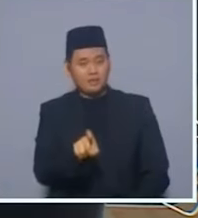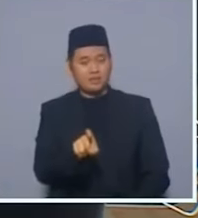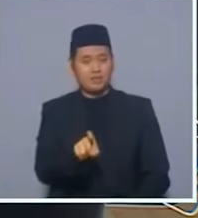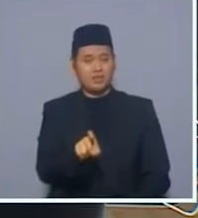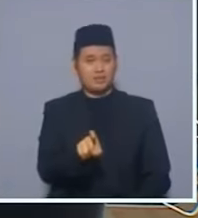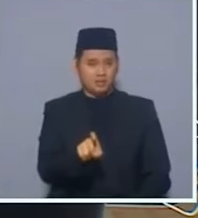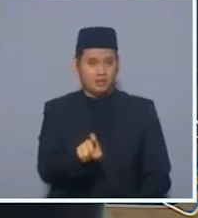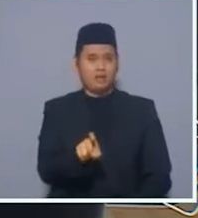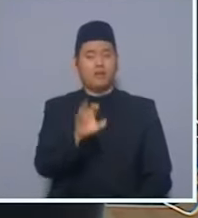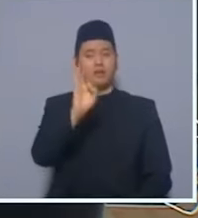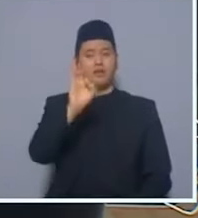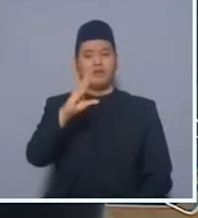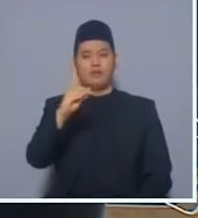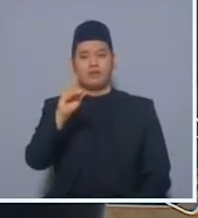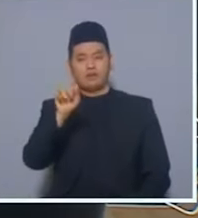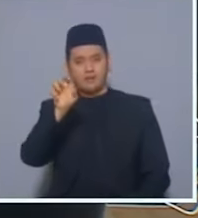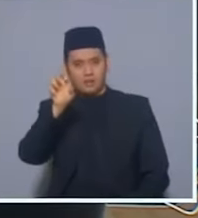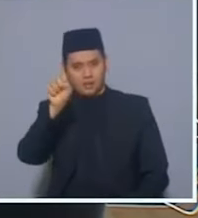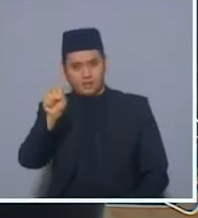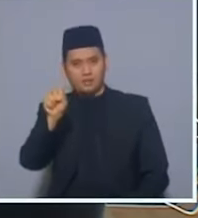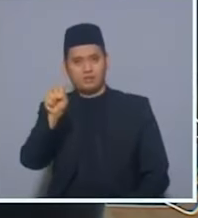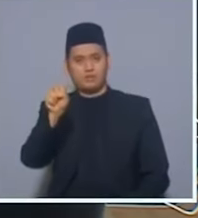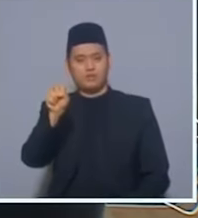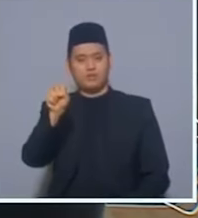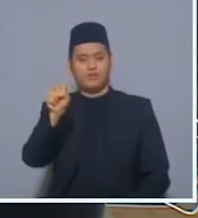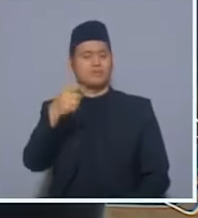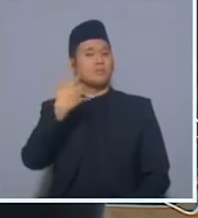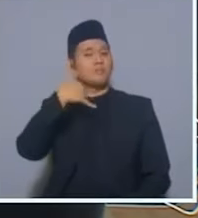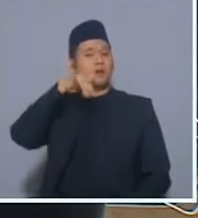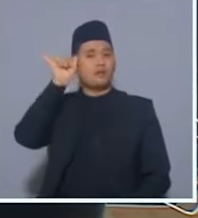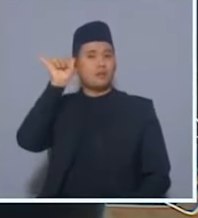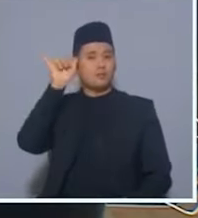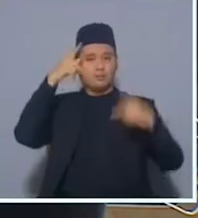ini macam-macam hal, termasuk semalam ketika Yang Amat Berhormat Perdana Menteri